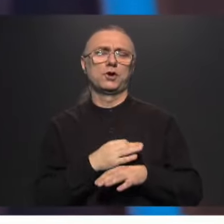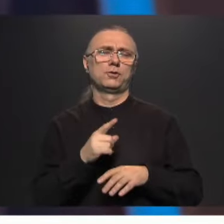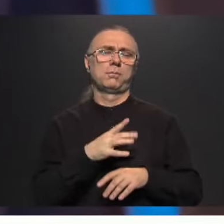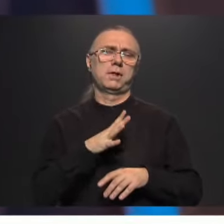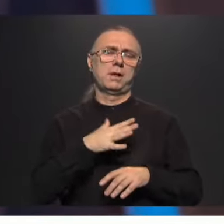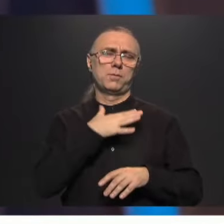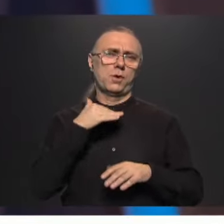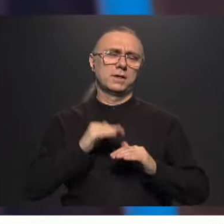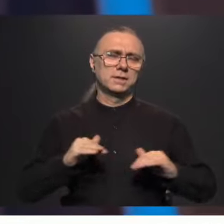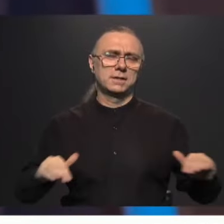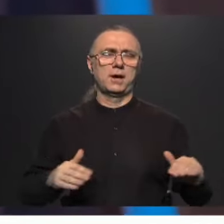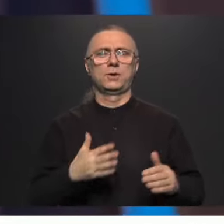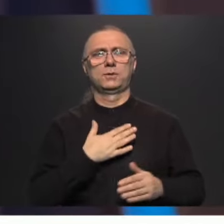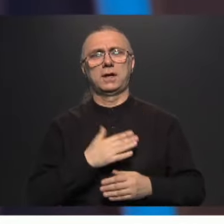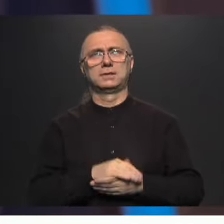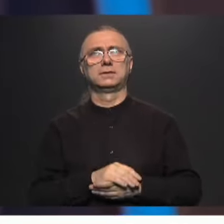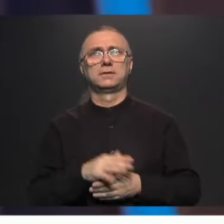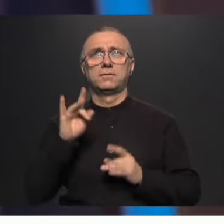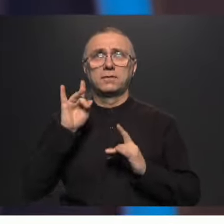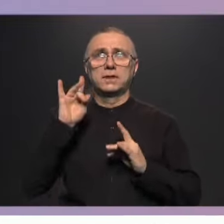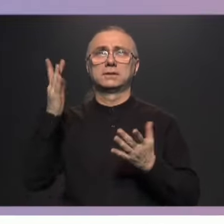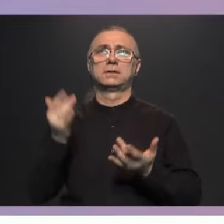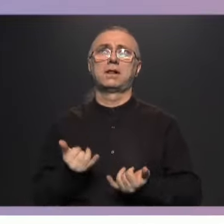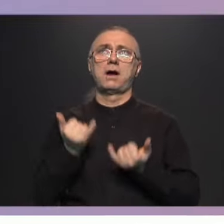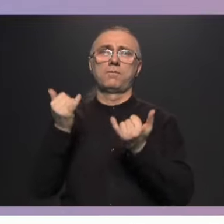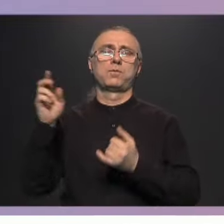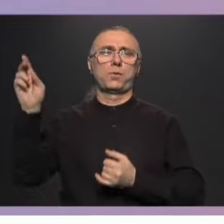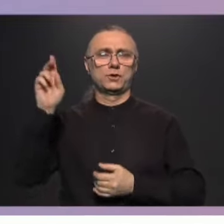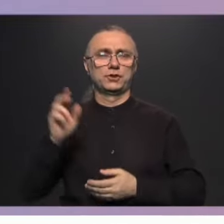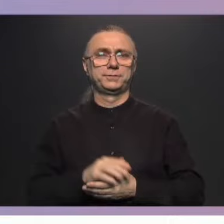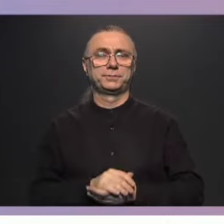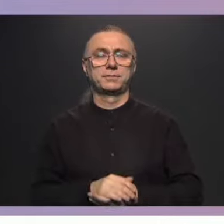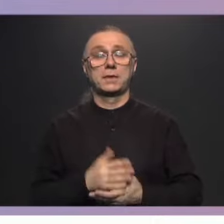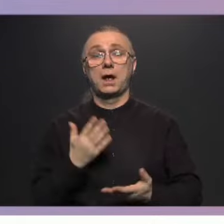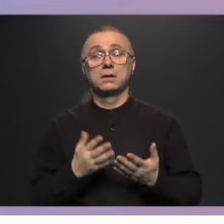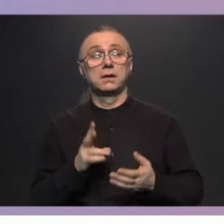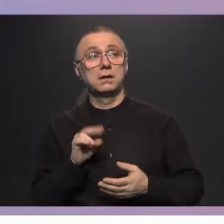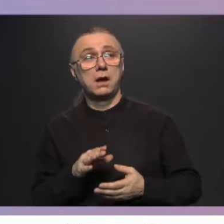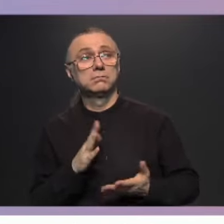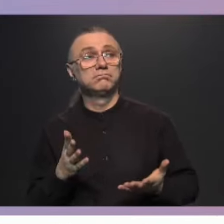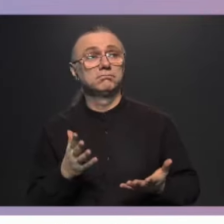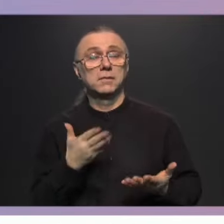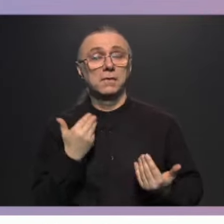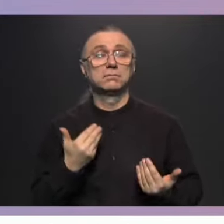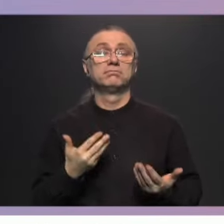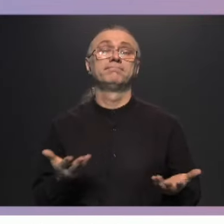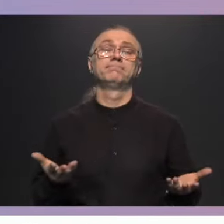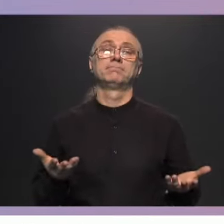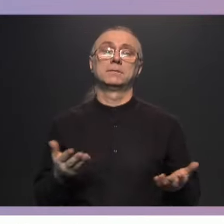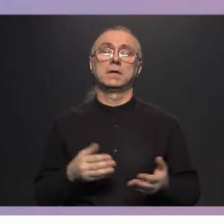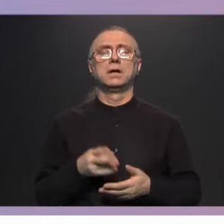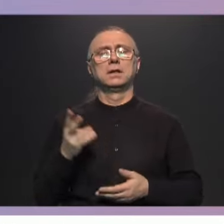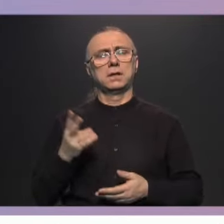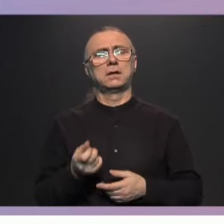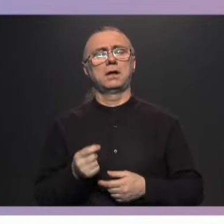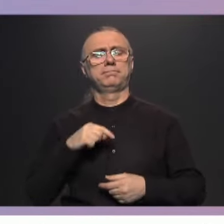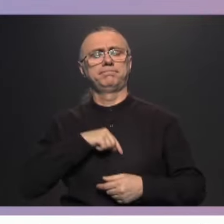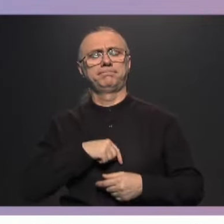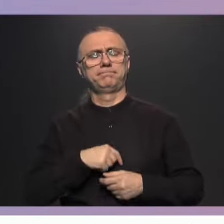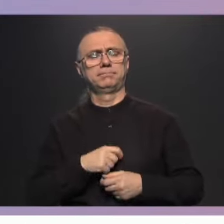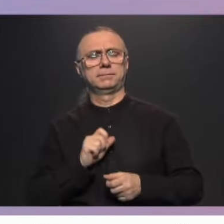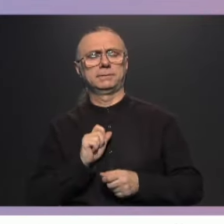будет, во славу Божию. Но если нет, то нет. И надо просто задавать очень четкие вопросы,